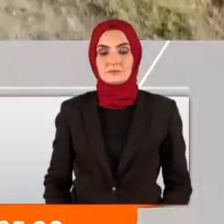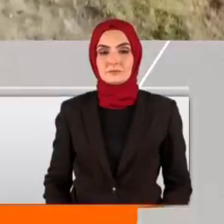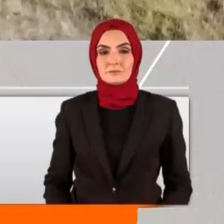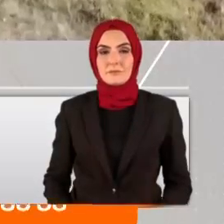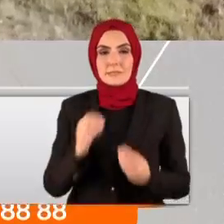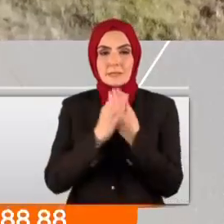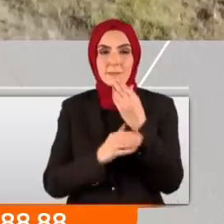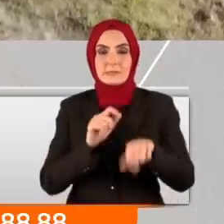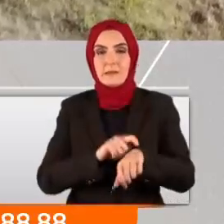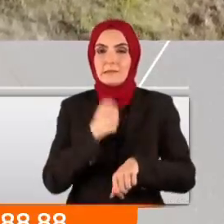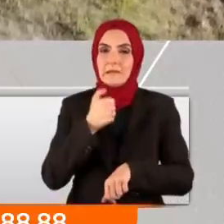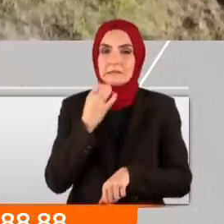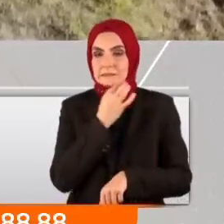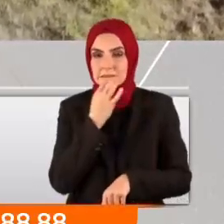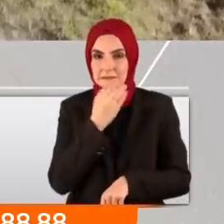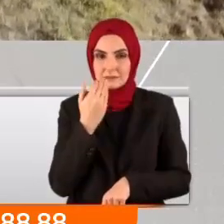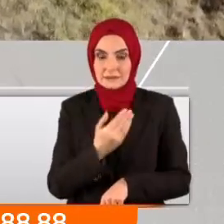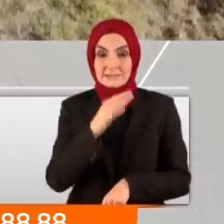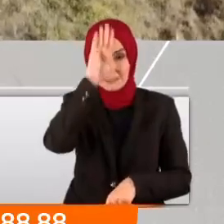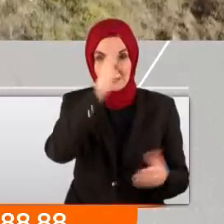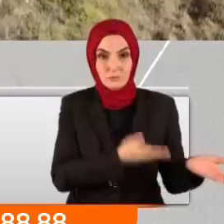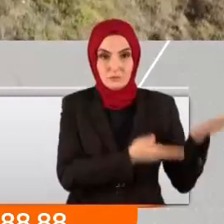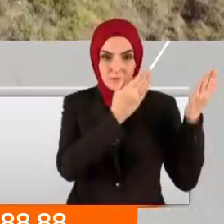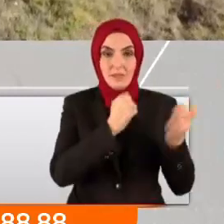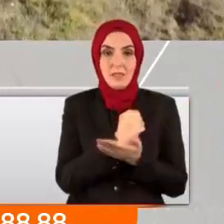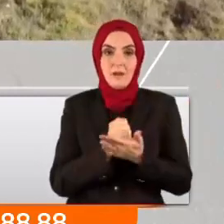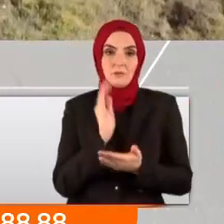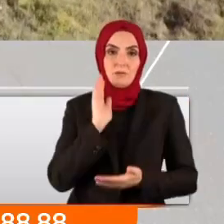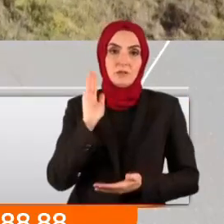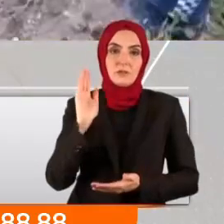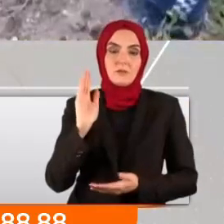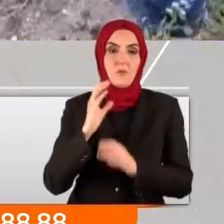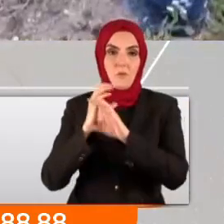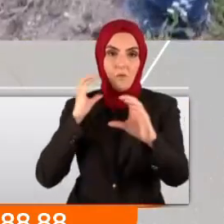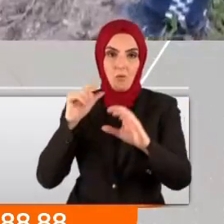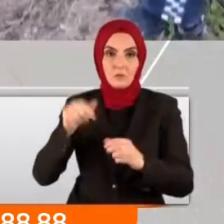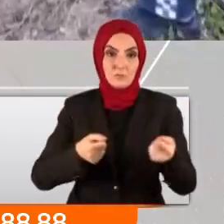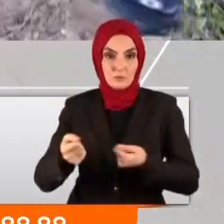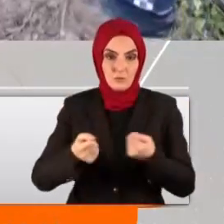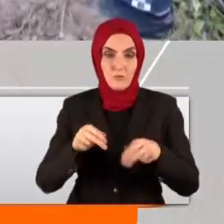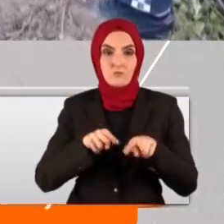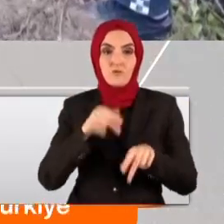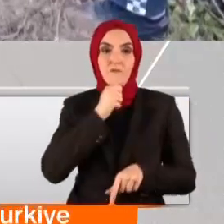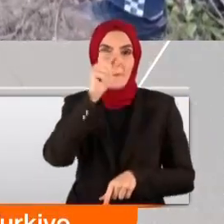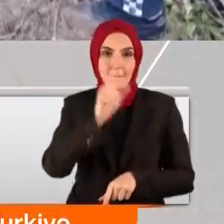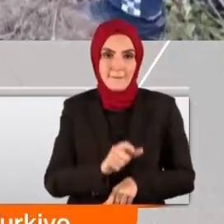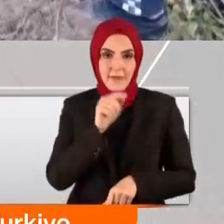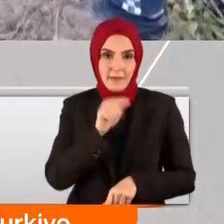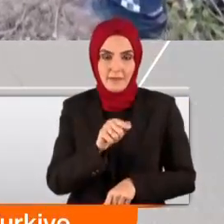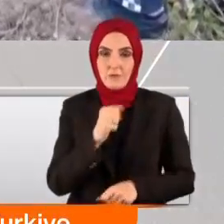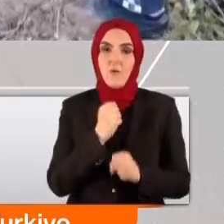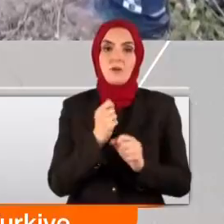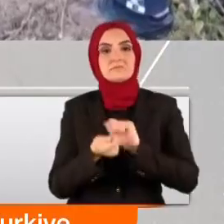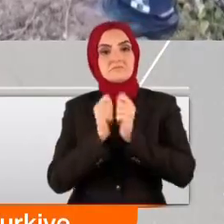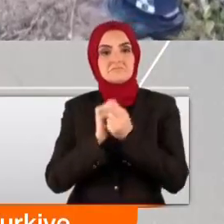Sabah 6 sıralarıydı. İstanbul'dan Trabzon'a giden yolcu otobüsünün şoförü Mustafa Kurbetoğlu görevi Osman Özsoy'a devretmişti.